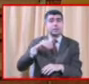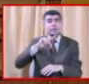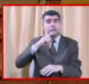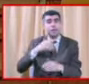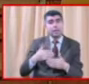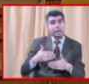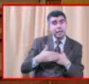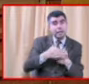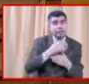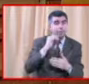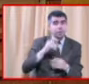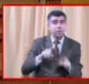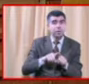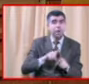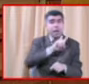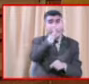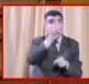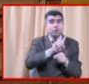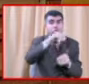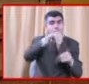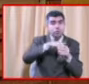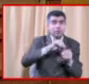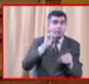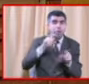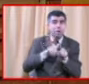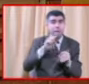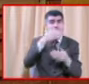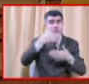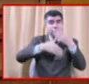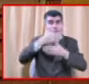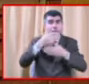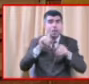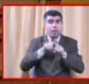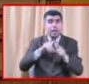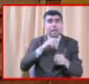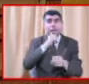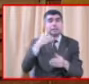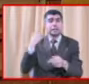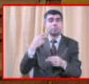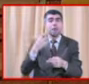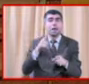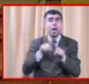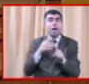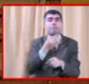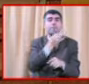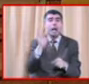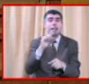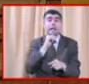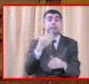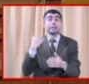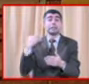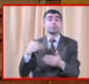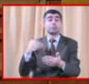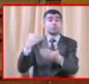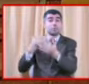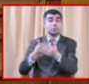واحد المستشفى في البلديه ديال اكدز، مستشفى قروي صغير من ايامات الاستعمار. البلديه ديال اكدز السيد الوزير